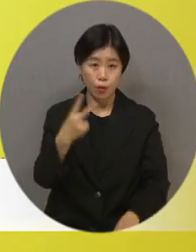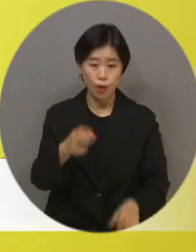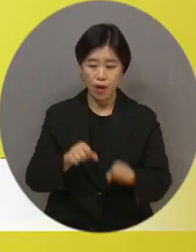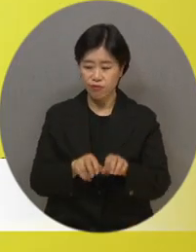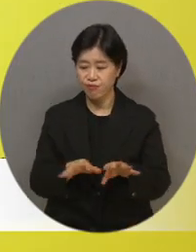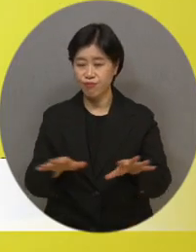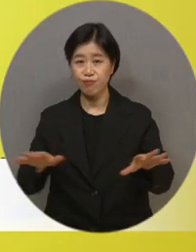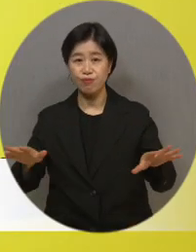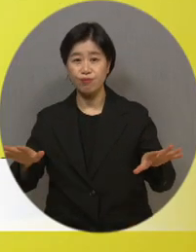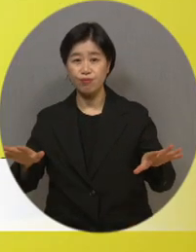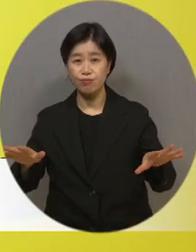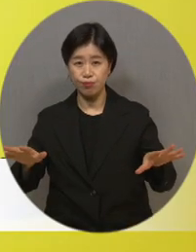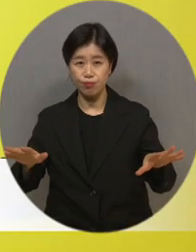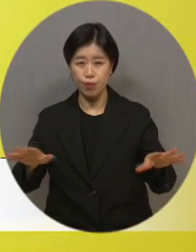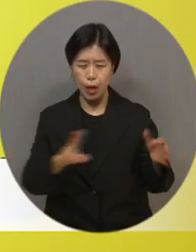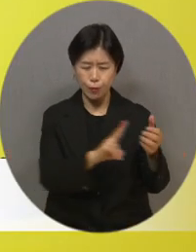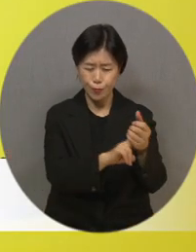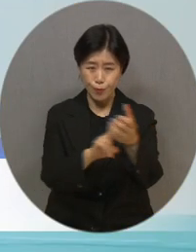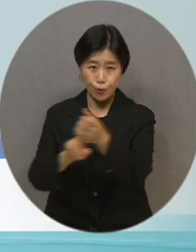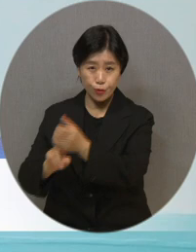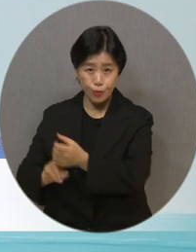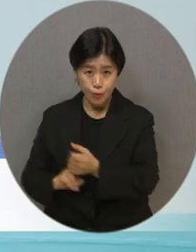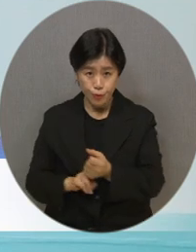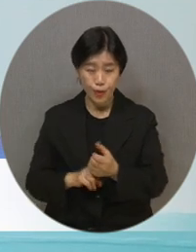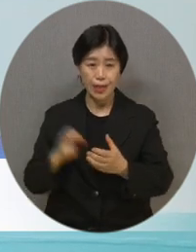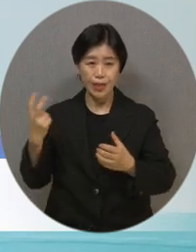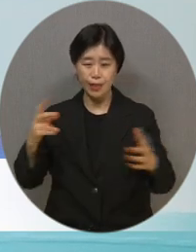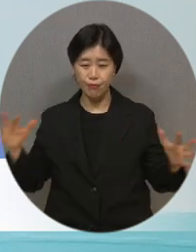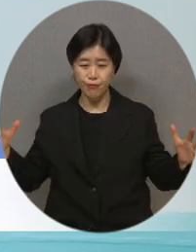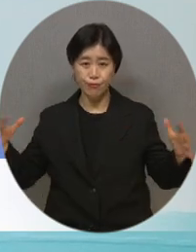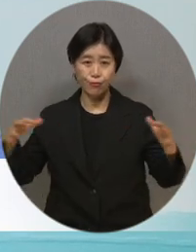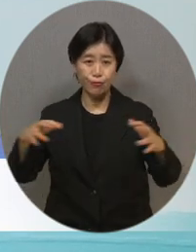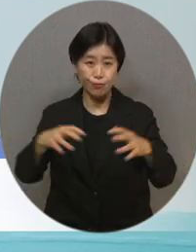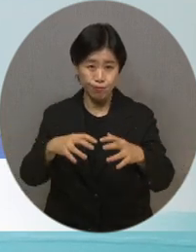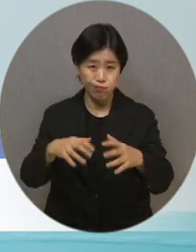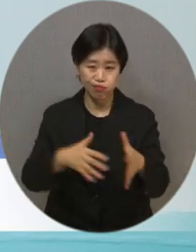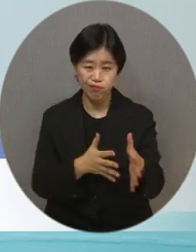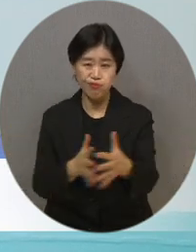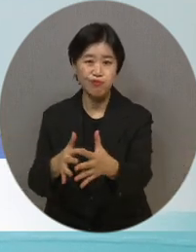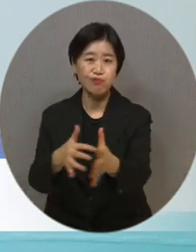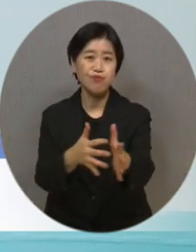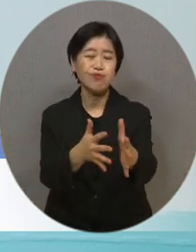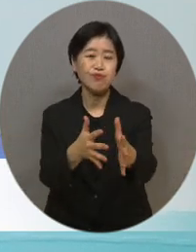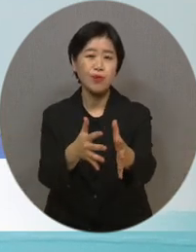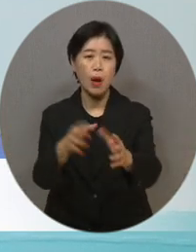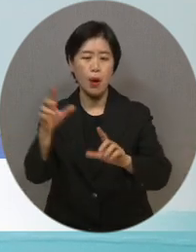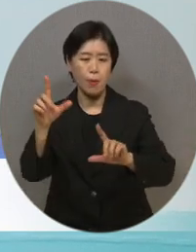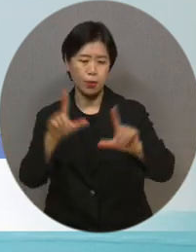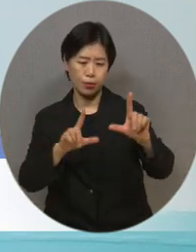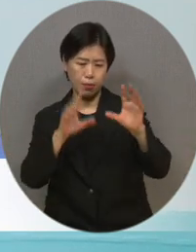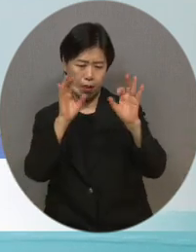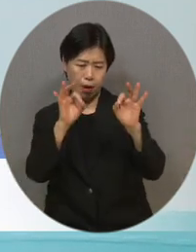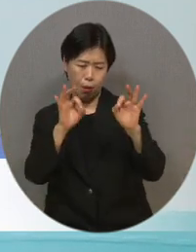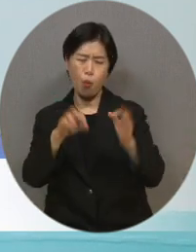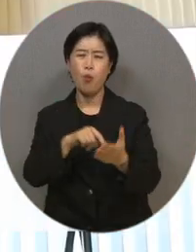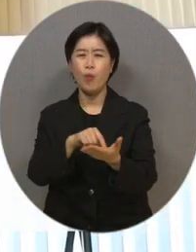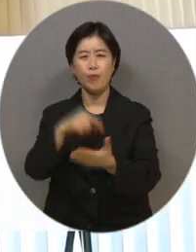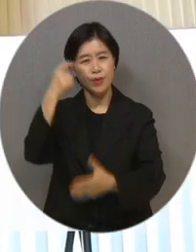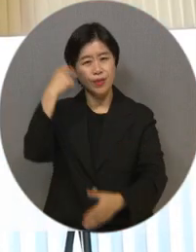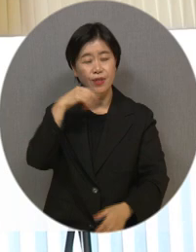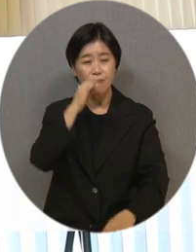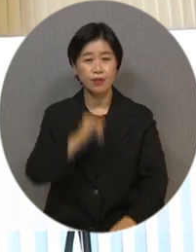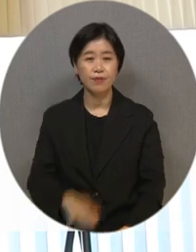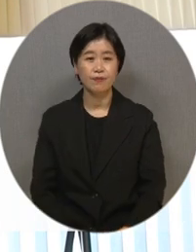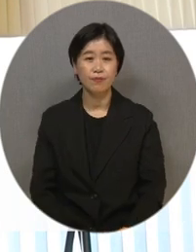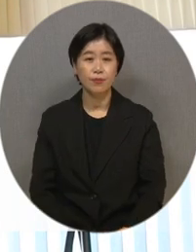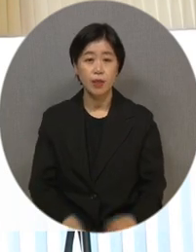흩어져 바위 틈으로 숨어들었다가 다시 모여 섬 사이에 떠도는 외로움으로 표현됩니다.